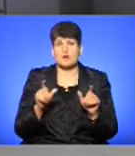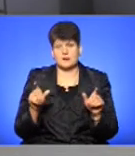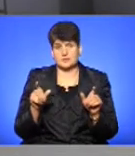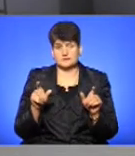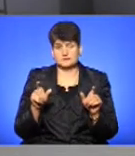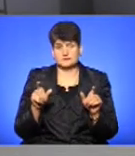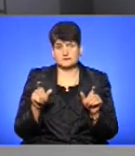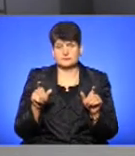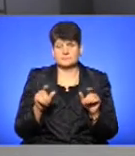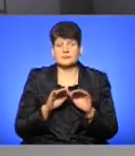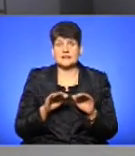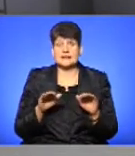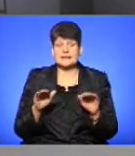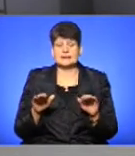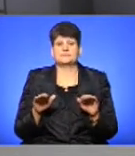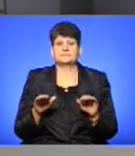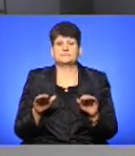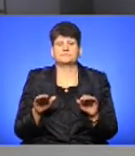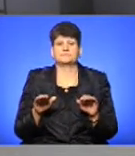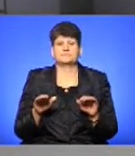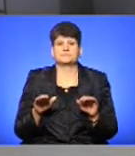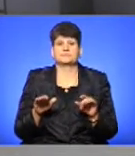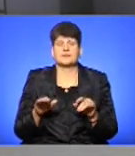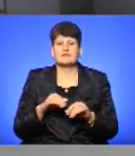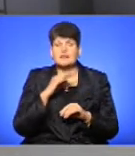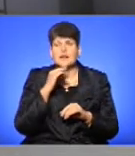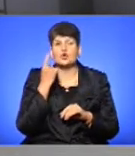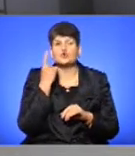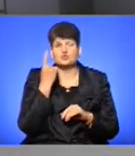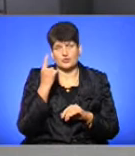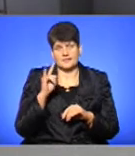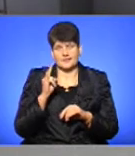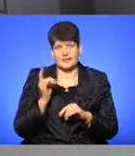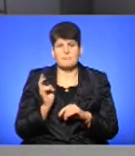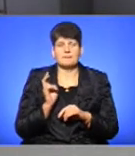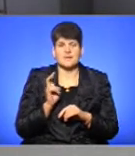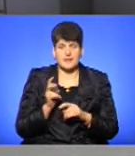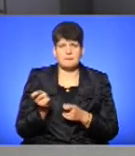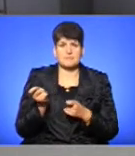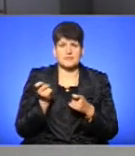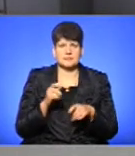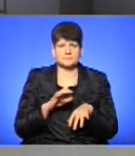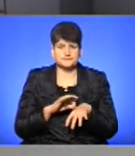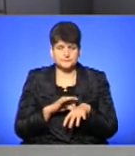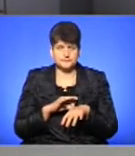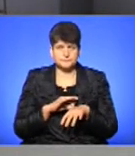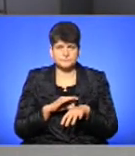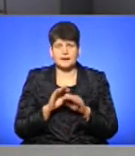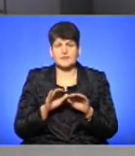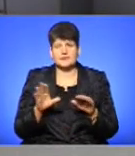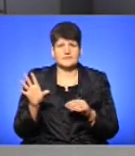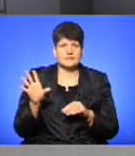що діти, достатньо одної дитини, яка прийде, принесе збудника, відповідно, діти